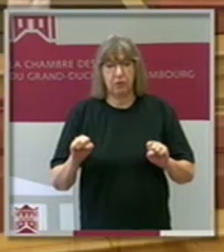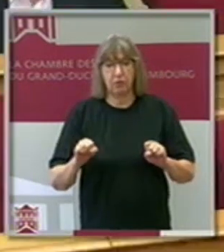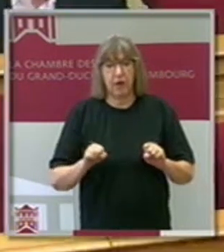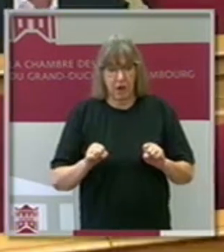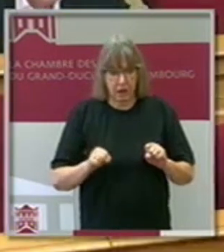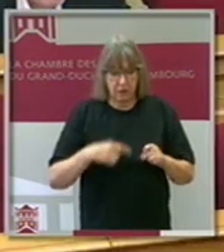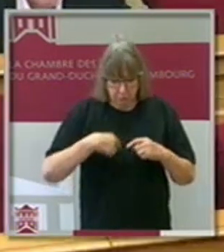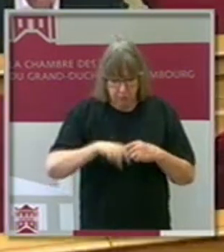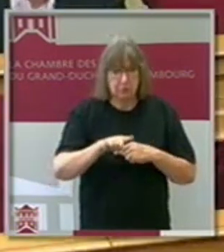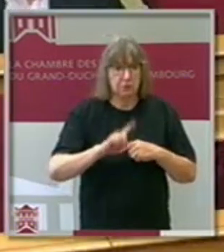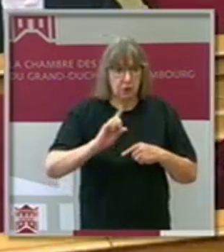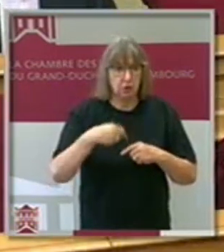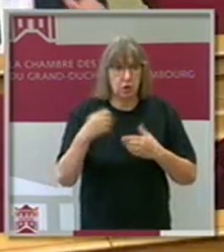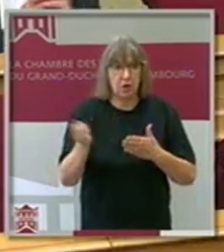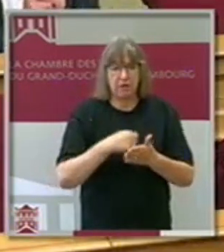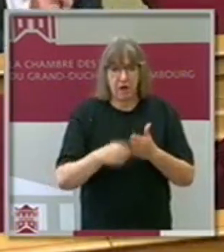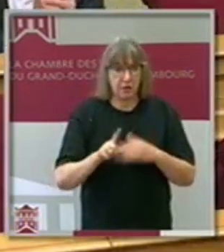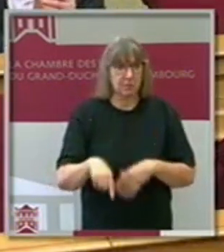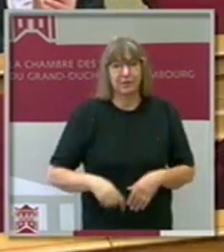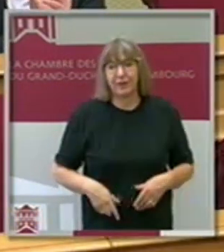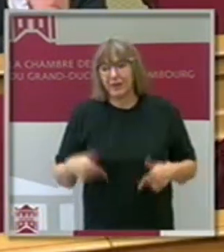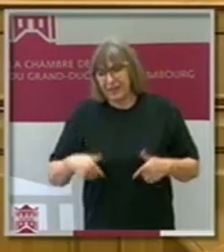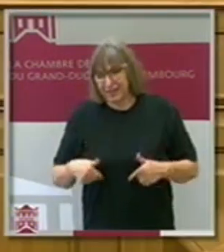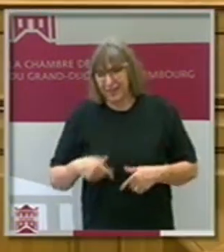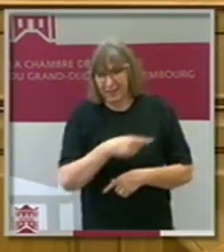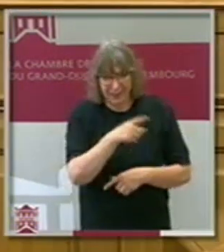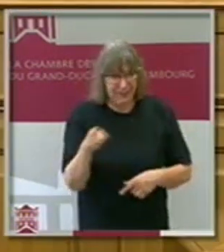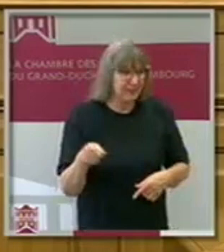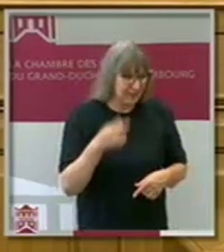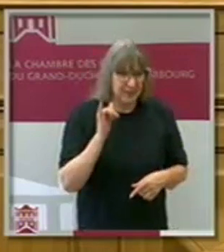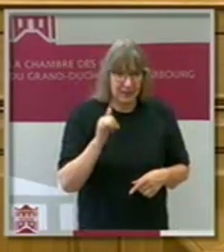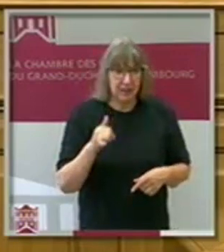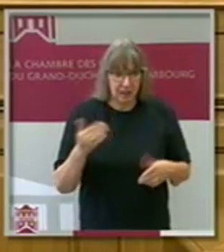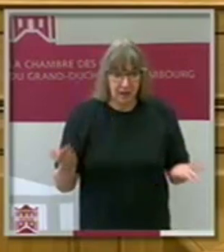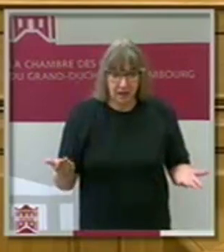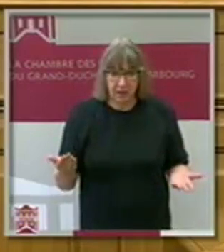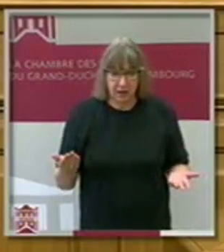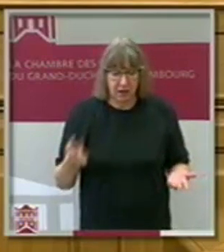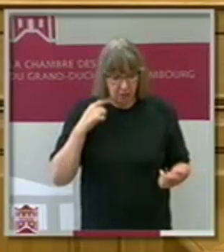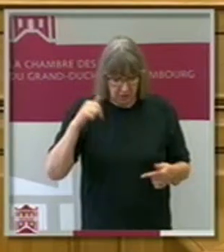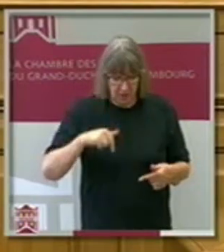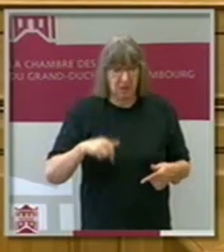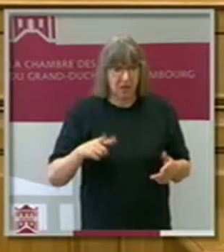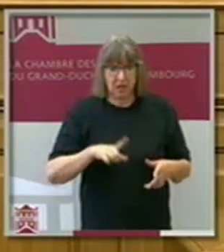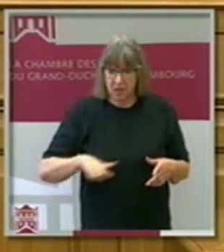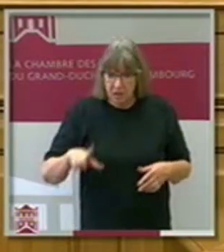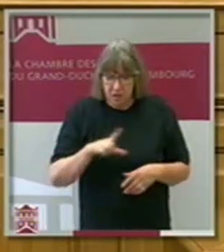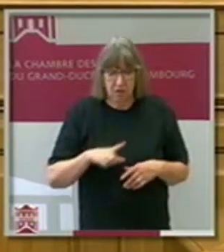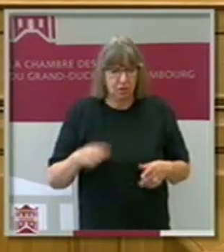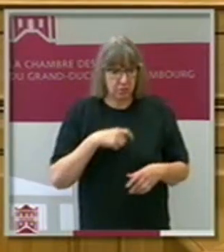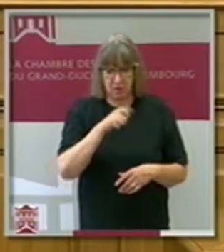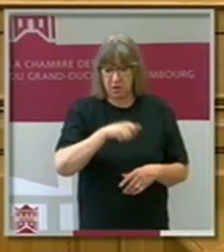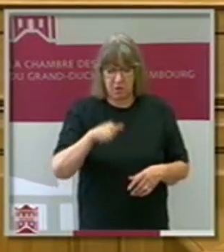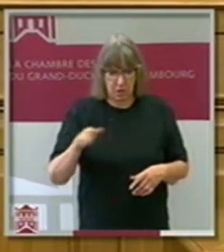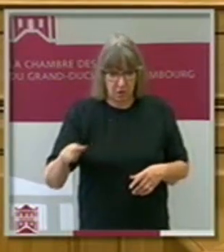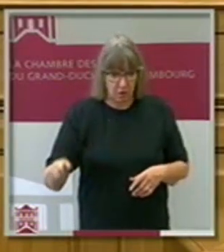lachen. Viel Leute am Land lachen nicht drüber. Die können den Tag nicht erwarten für